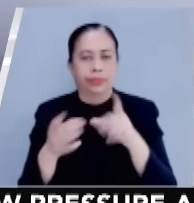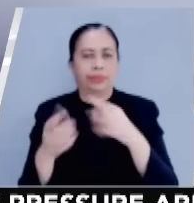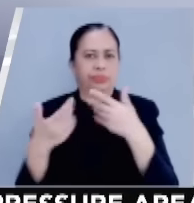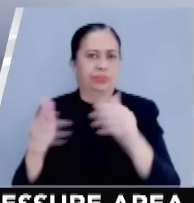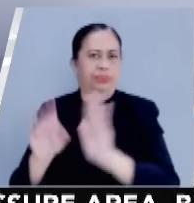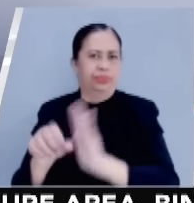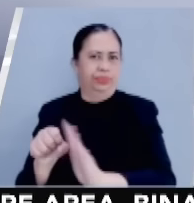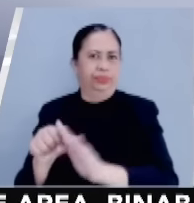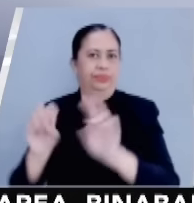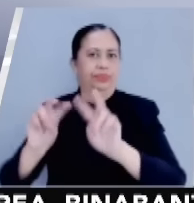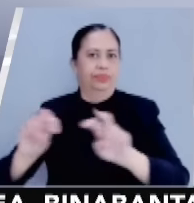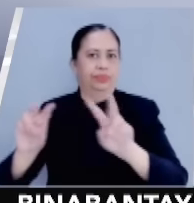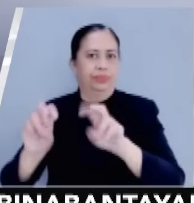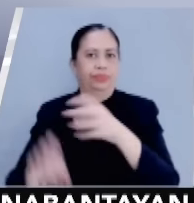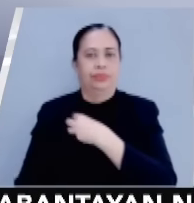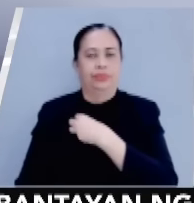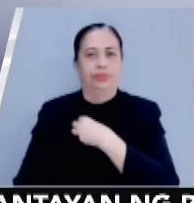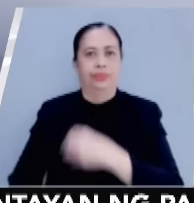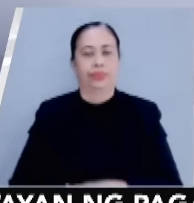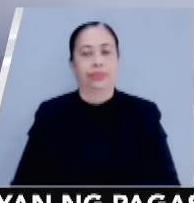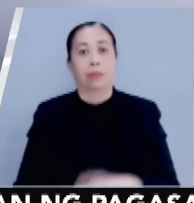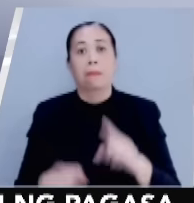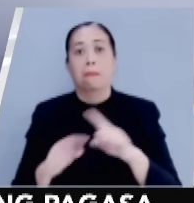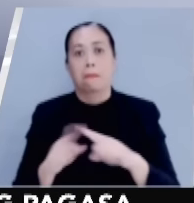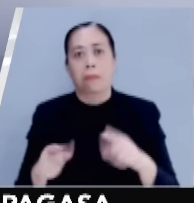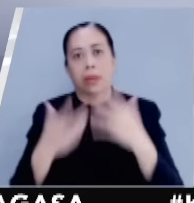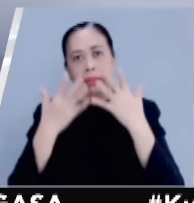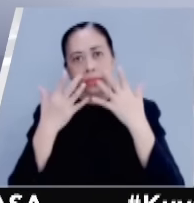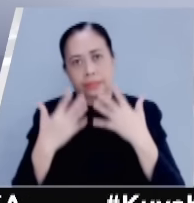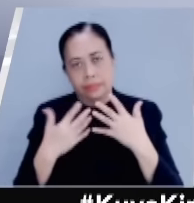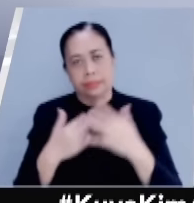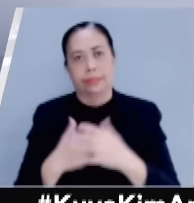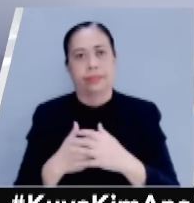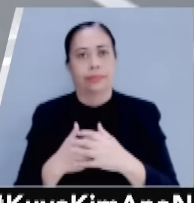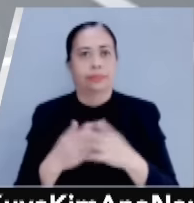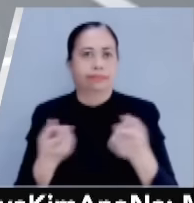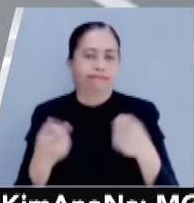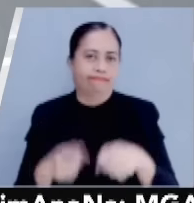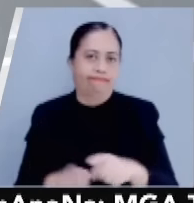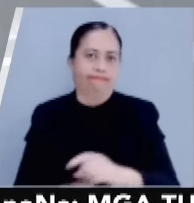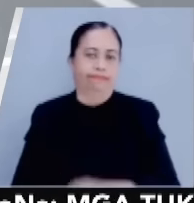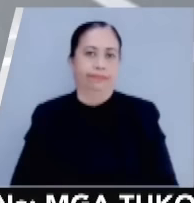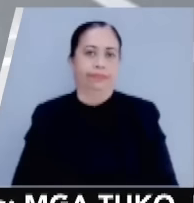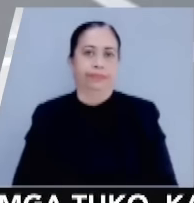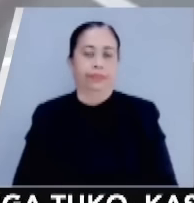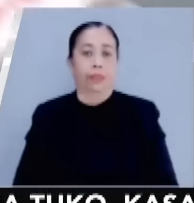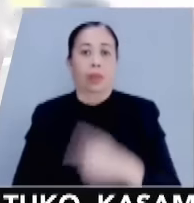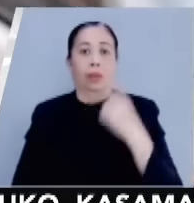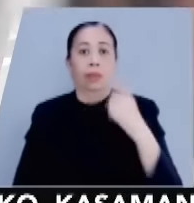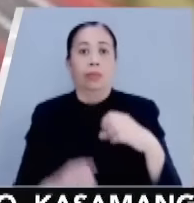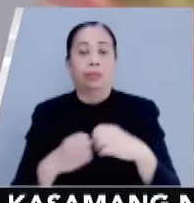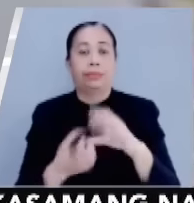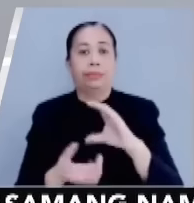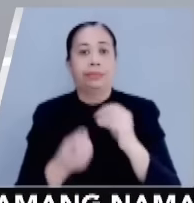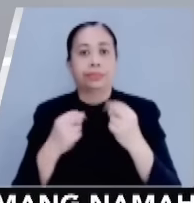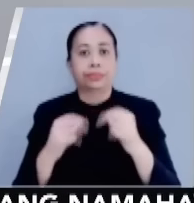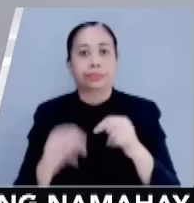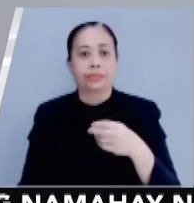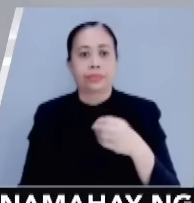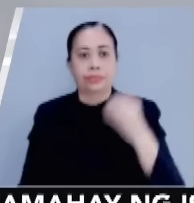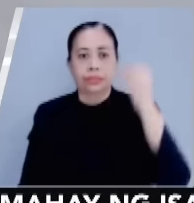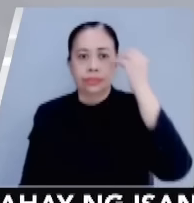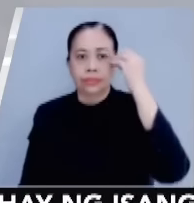ng mga pulis. Pero ikinalulungkot daw nila ang insidente. Para sa GMA Integrated News, Oscar